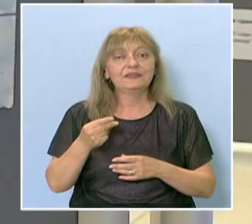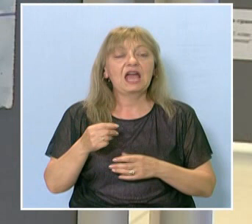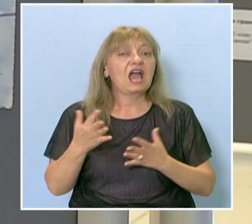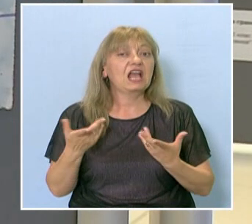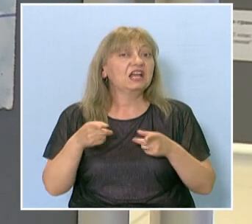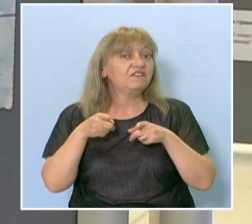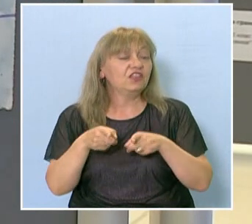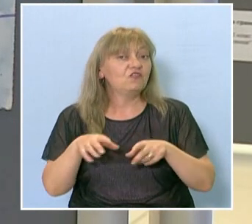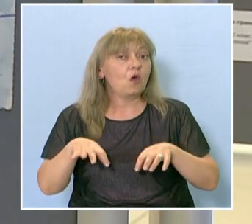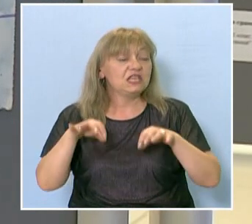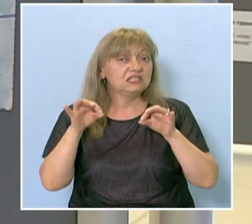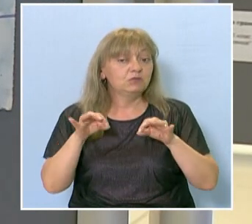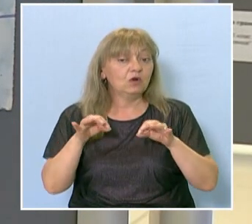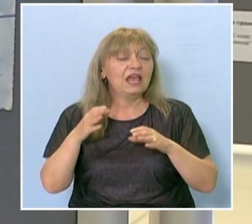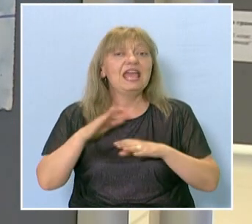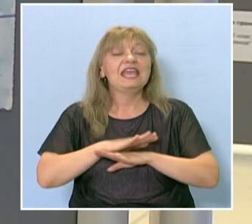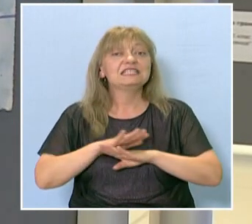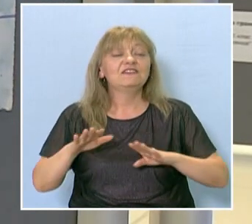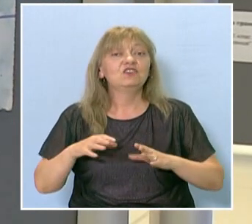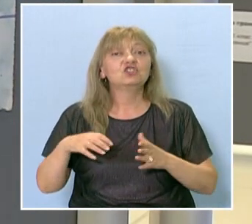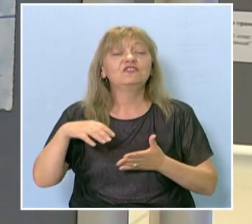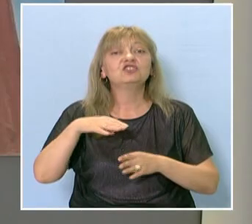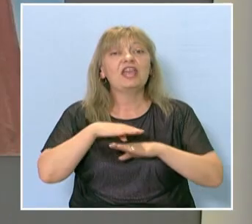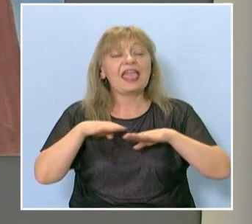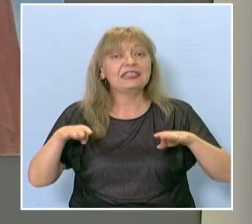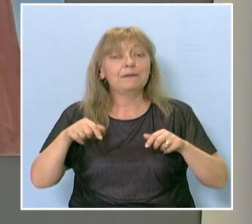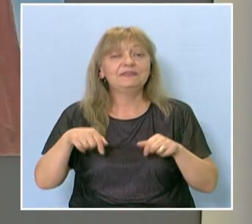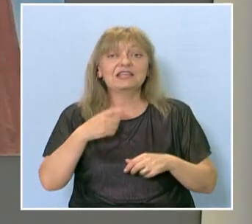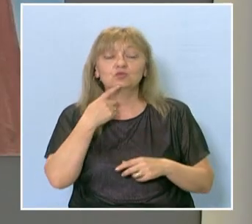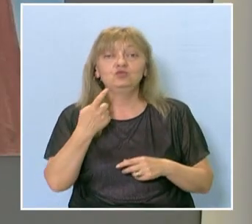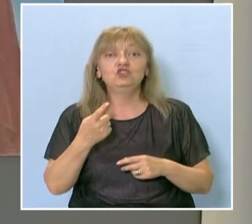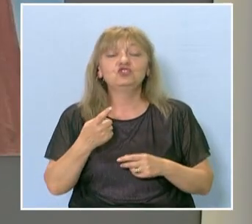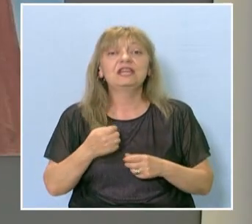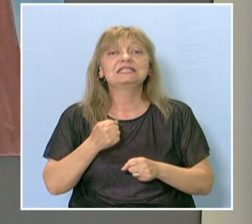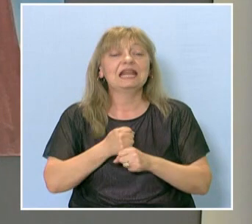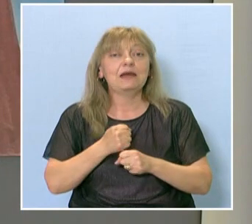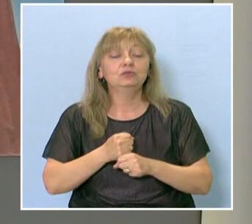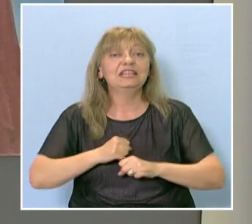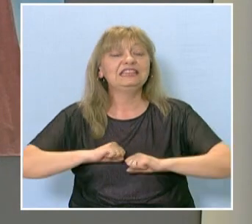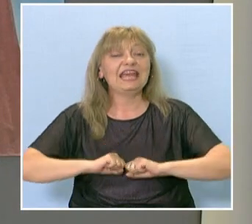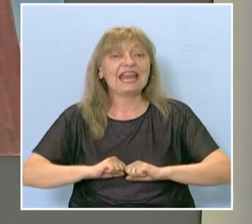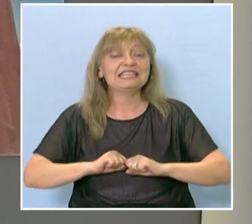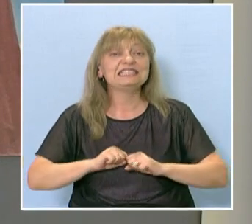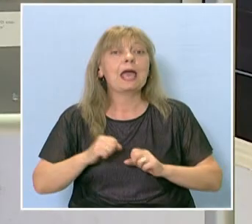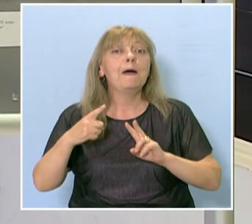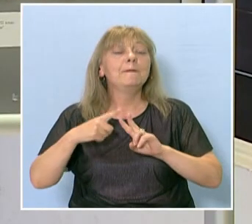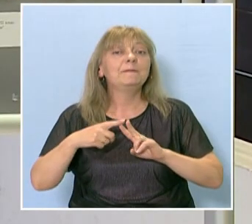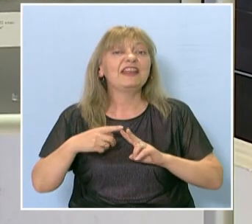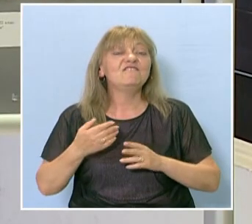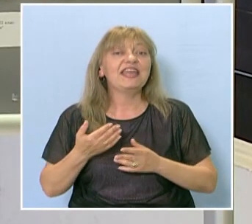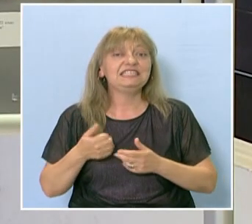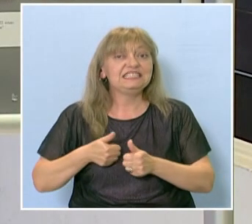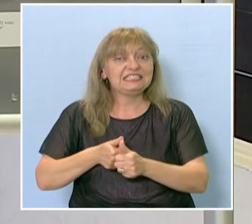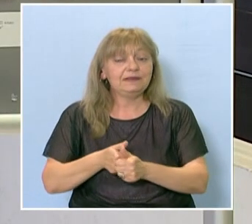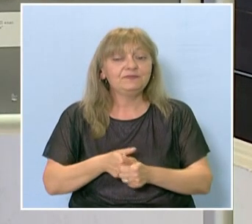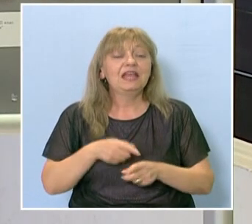твоят избор» е завършващият етап на тази годишната работа на дирекция превенции сред младежите от 5 до 7 клас. По тази програма се